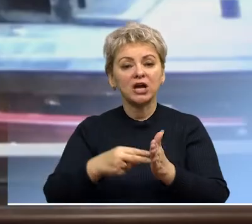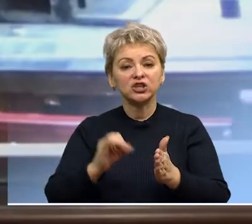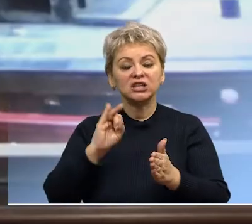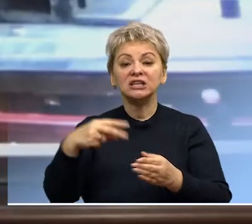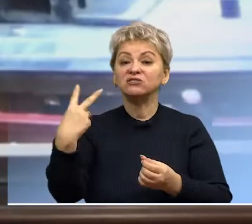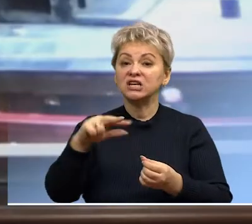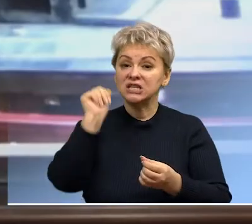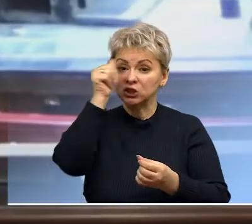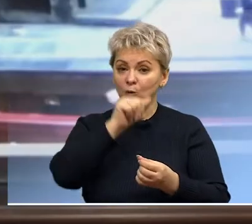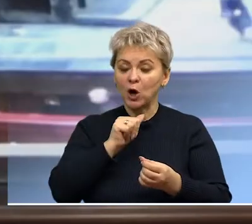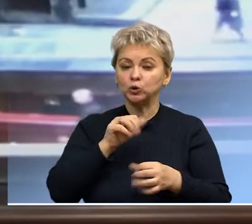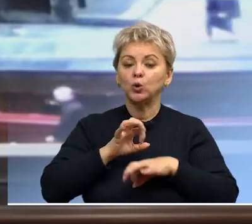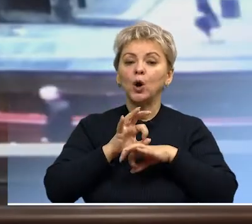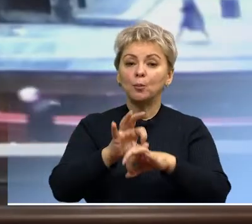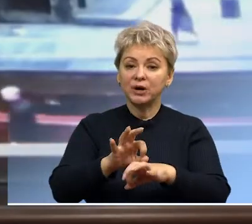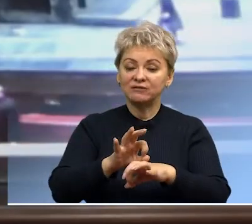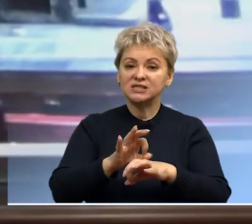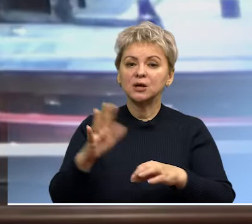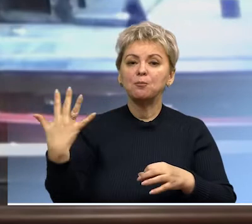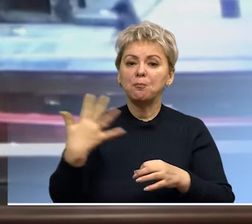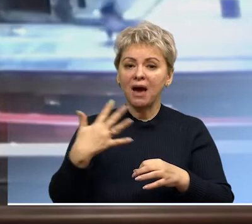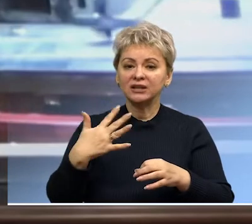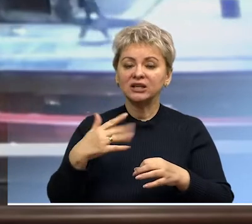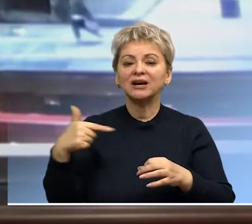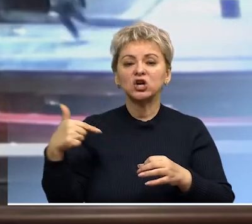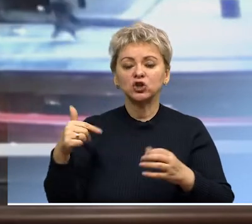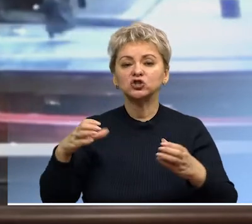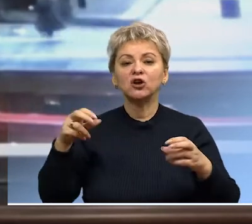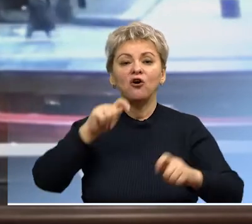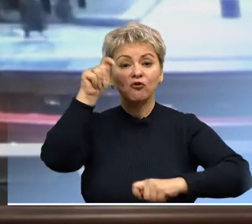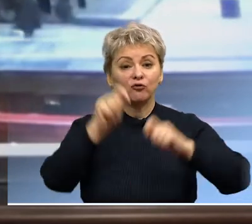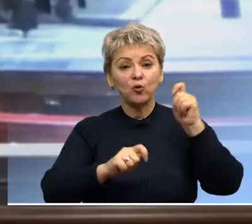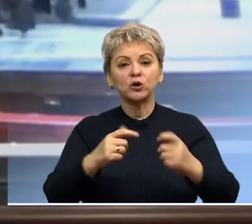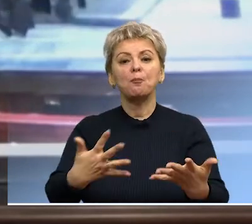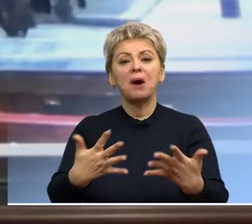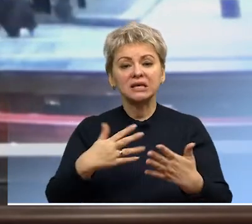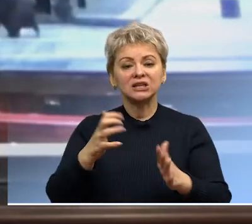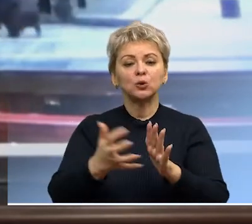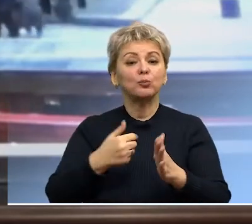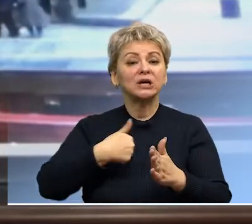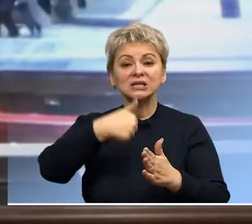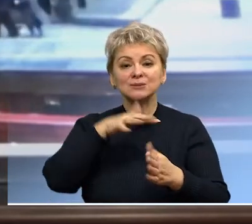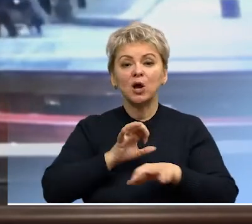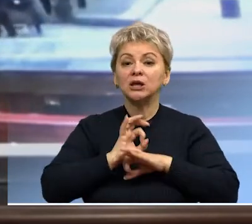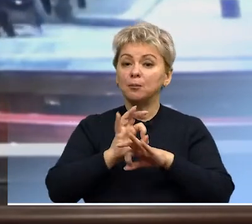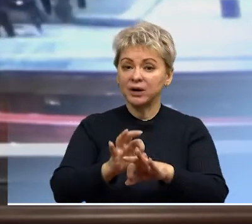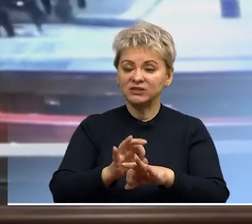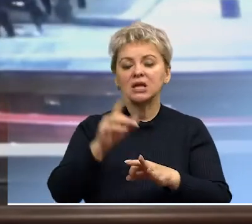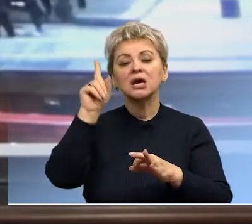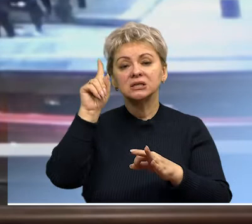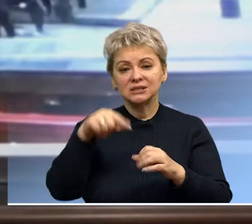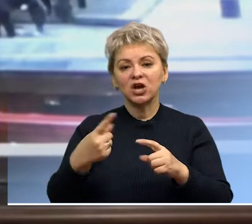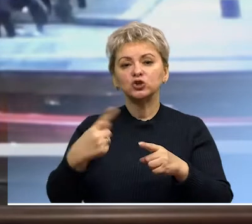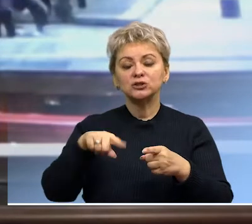Планировали мы и в 2020 году провести пятый гражданский форум, но по понятным причинам мы его не провели.